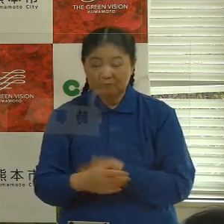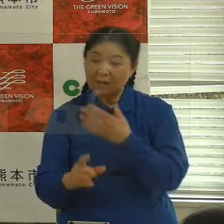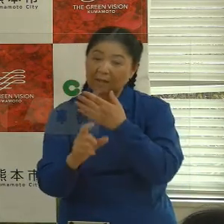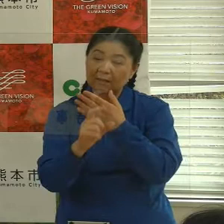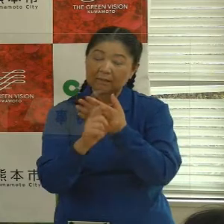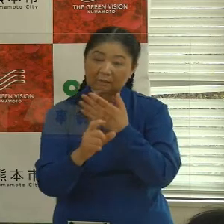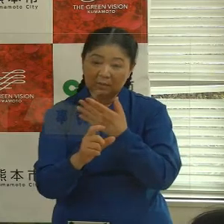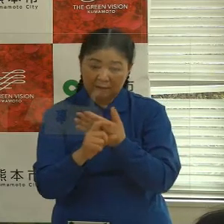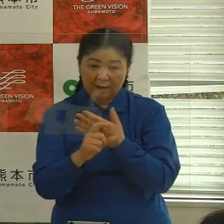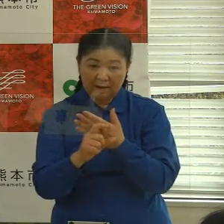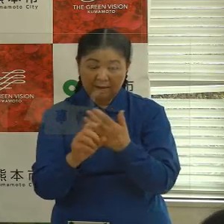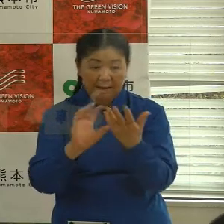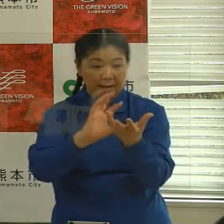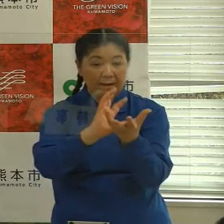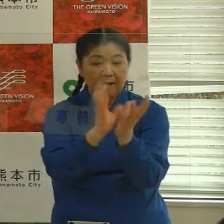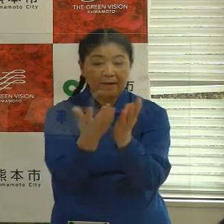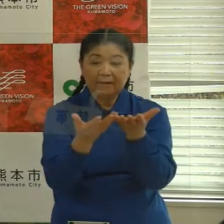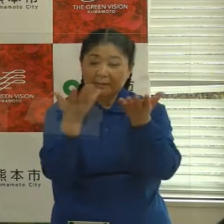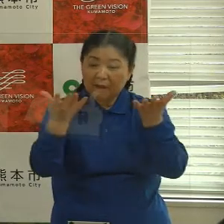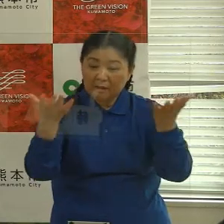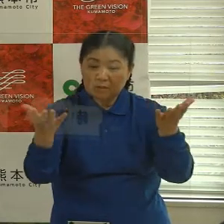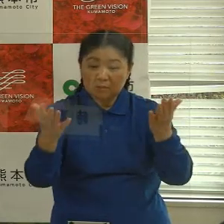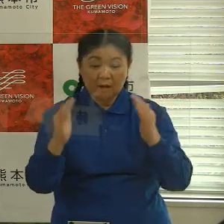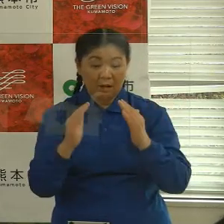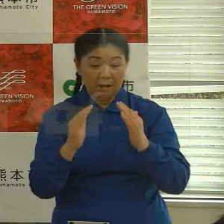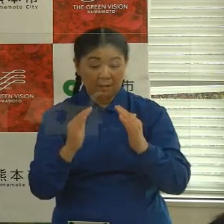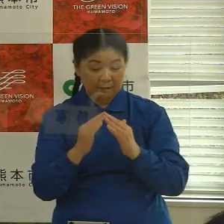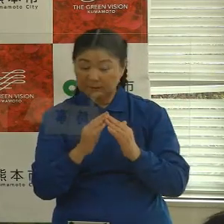例えば花博の会場は全部屋